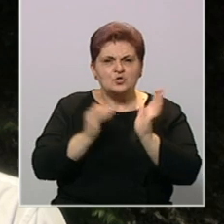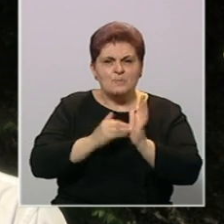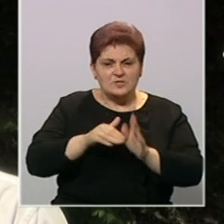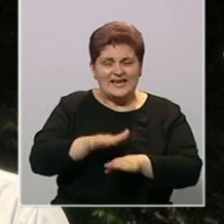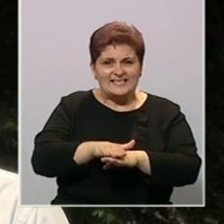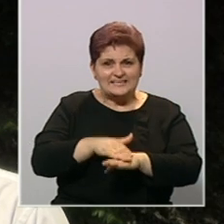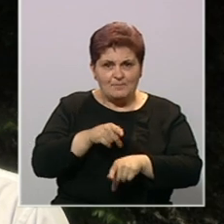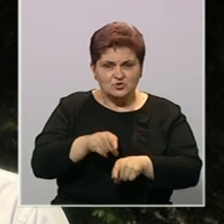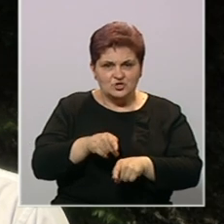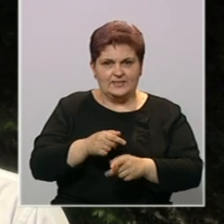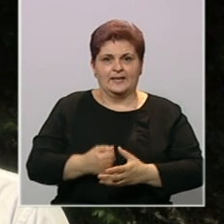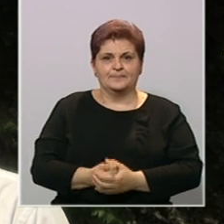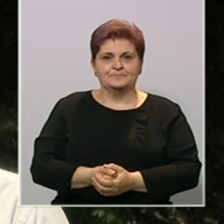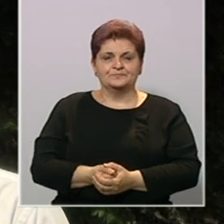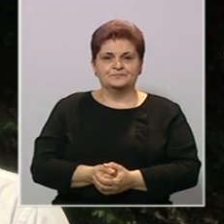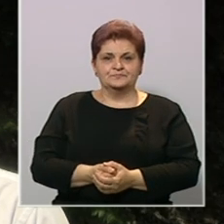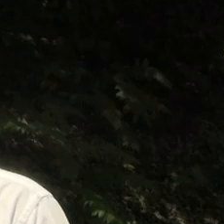početak Banje Guber.